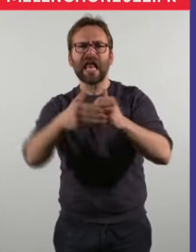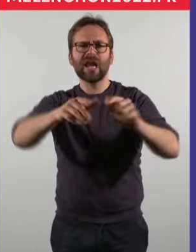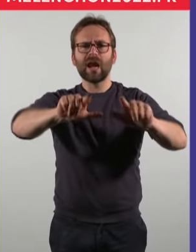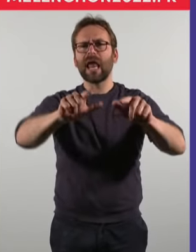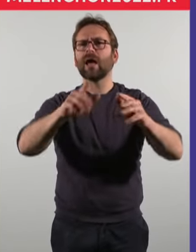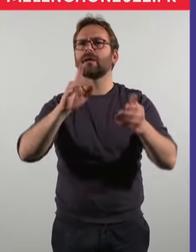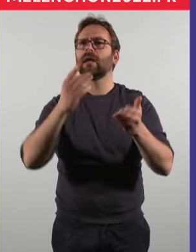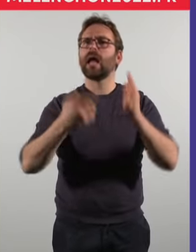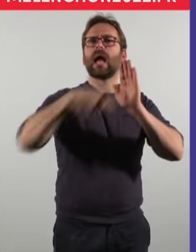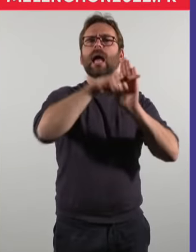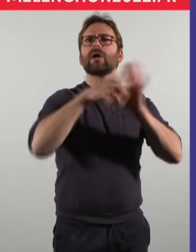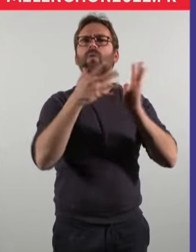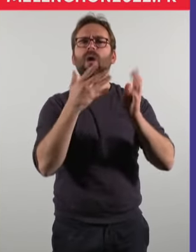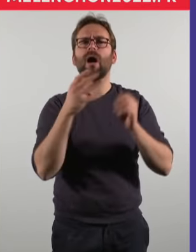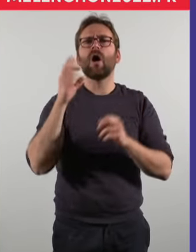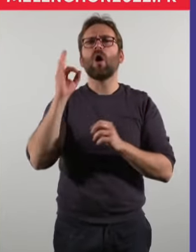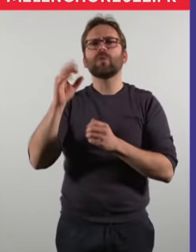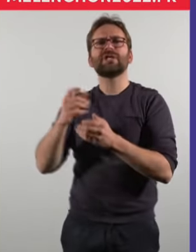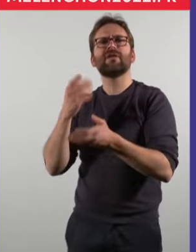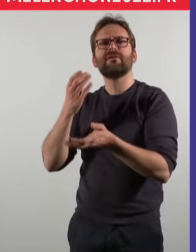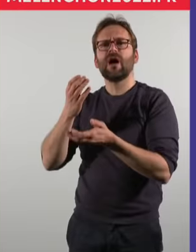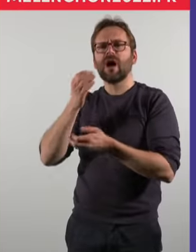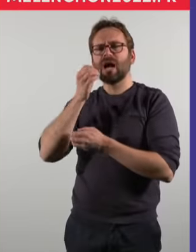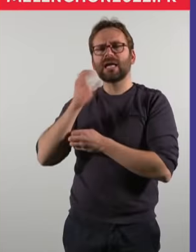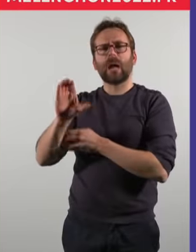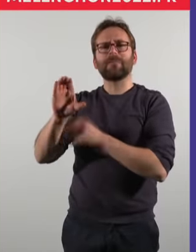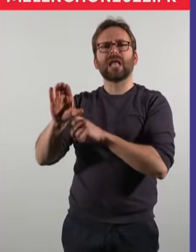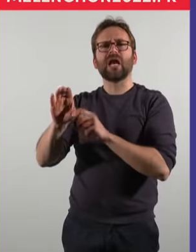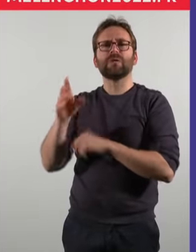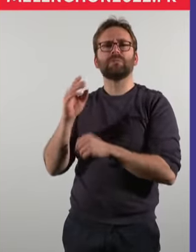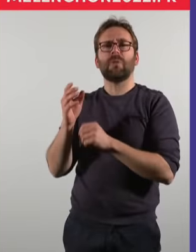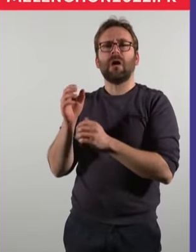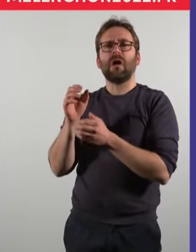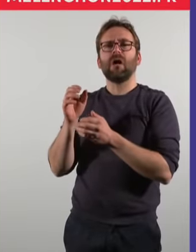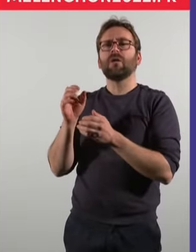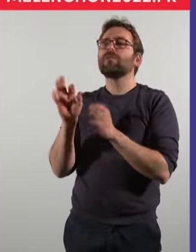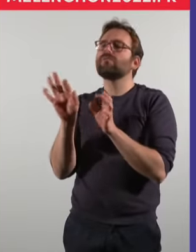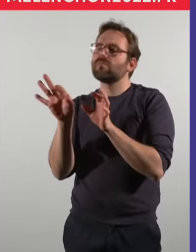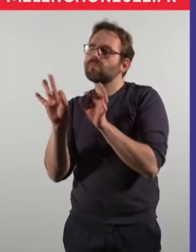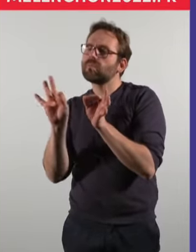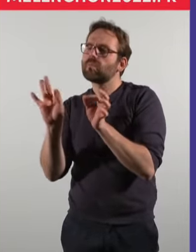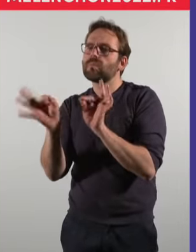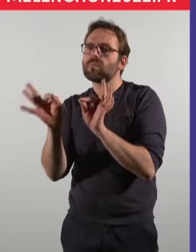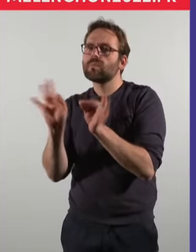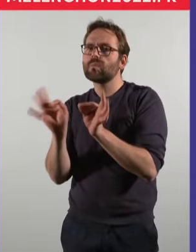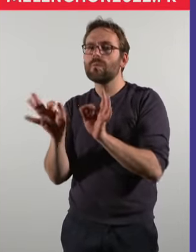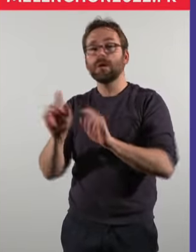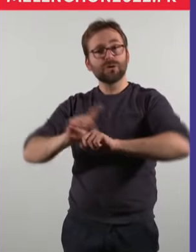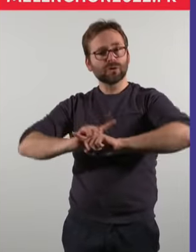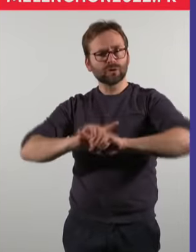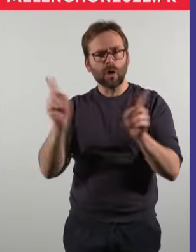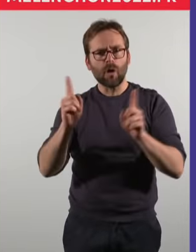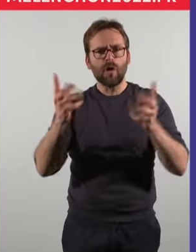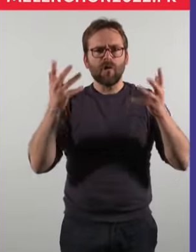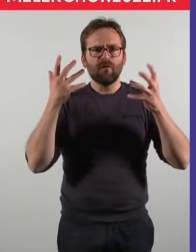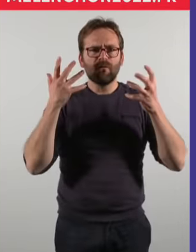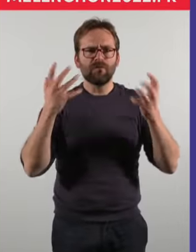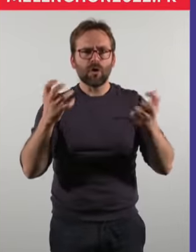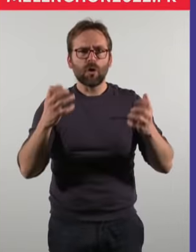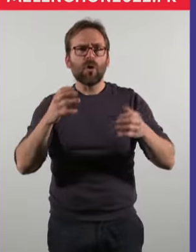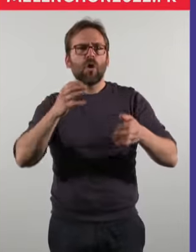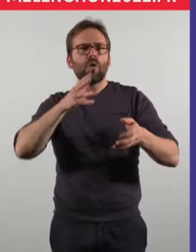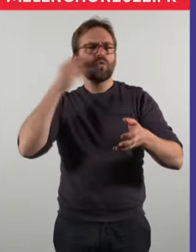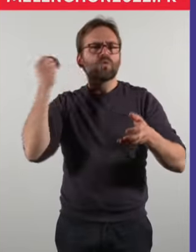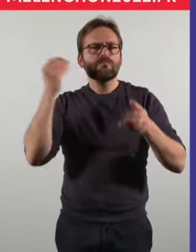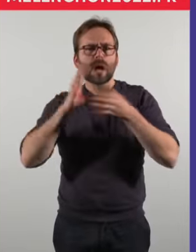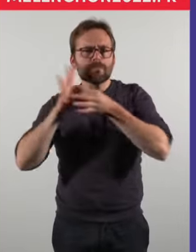le mot d'ordre n'est pas d'amender le capitalisme, mais d'aller à cette harmonie des êtres humains